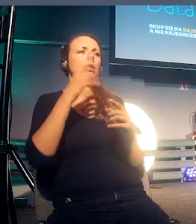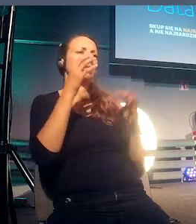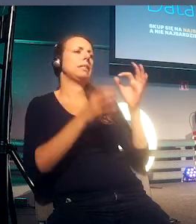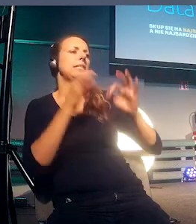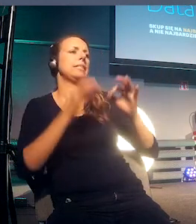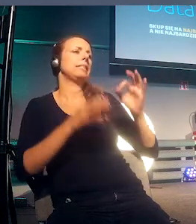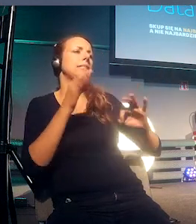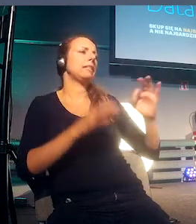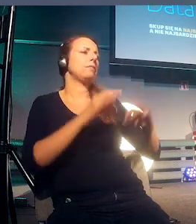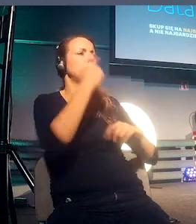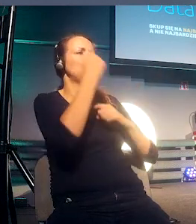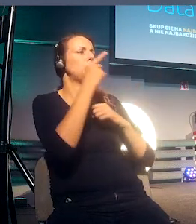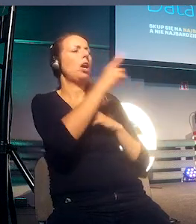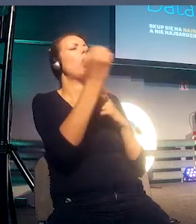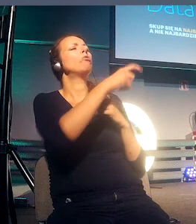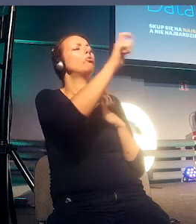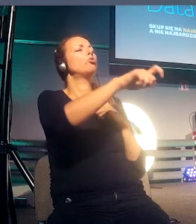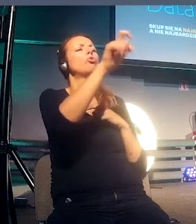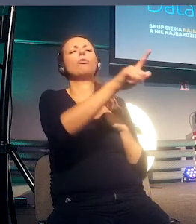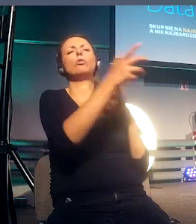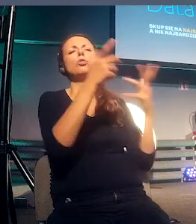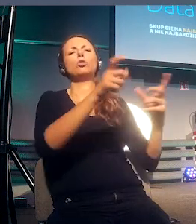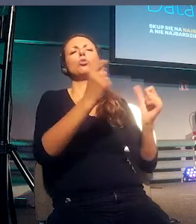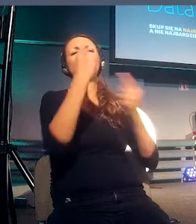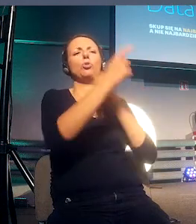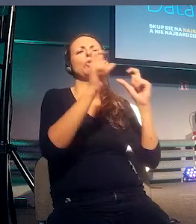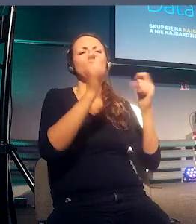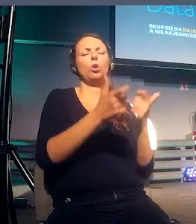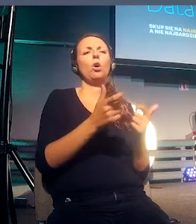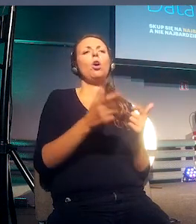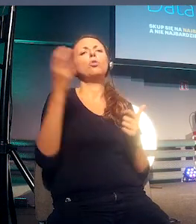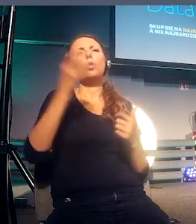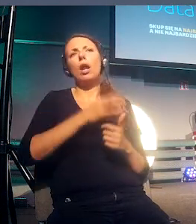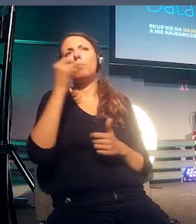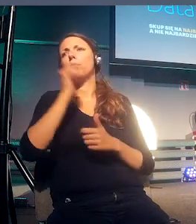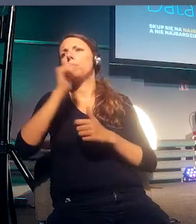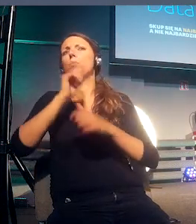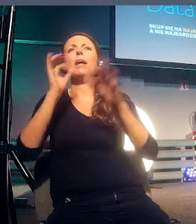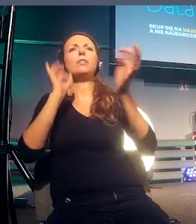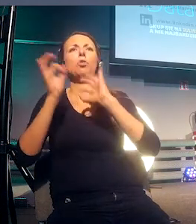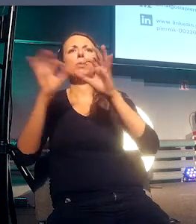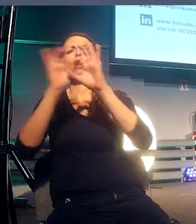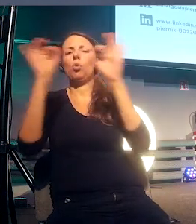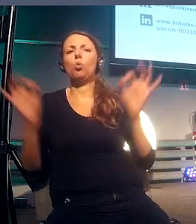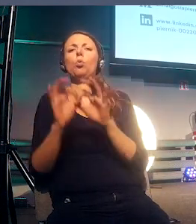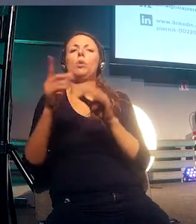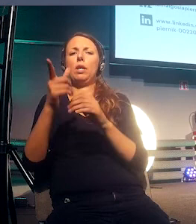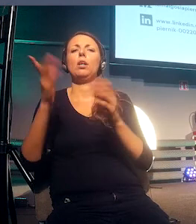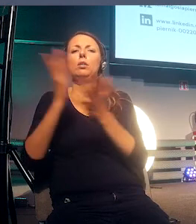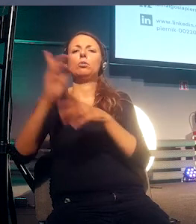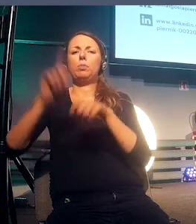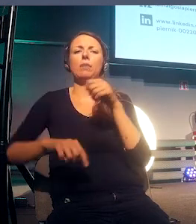tego, co by chcieli użytkownicy i jak myślą, po prostu walidować to przy pomocy dostępnych danych. Bardzo dziękuję. Jak